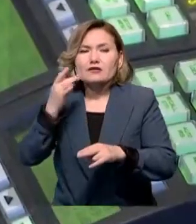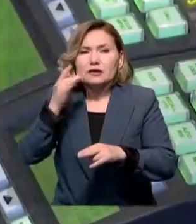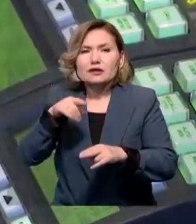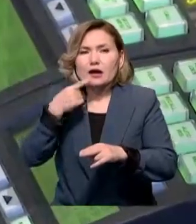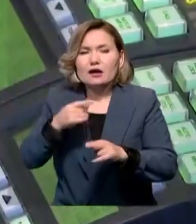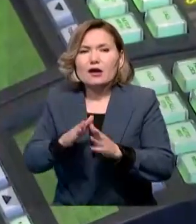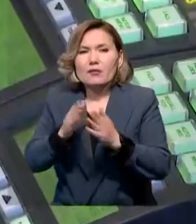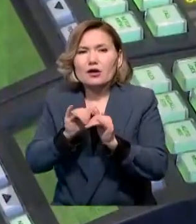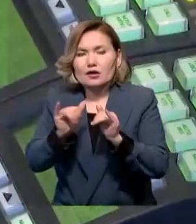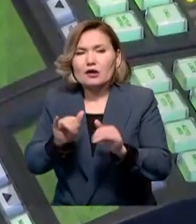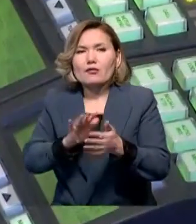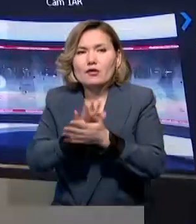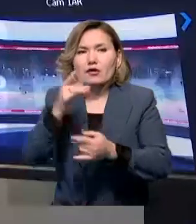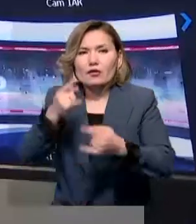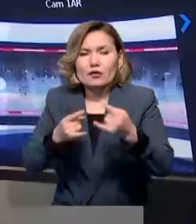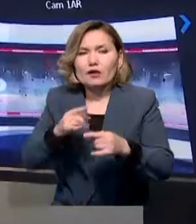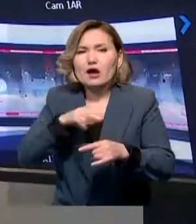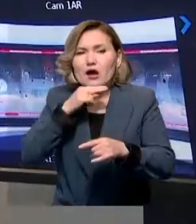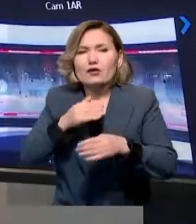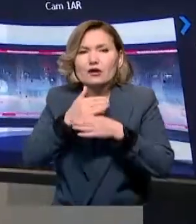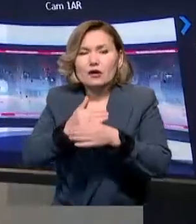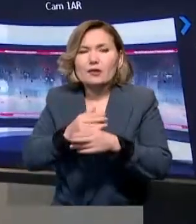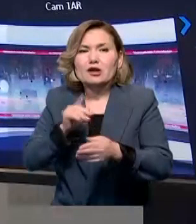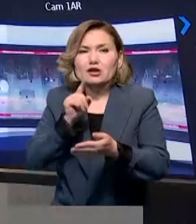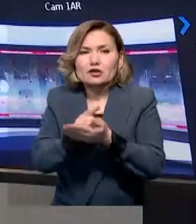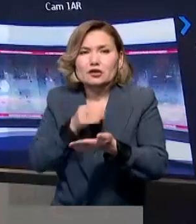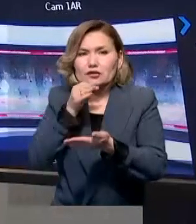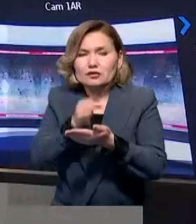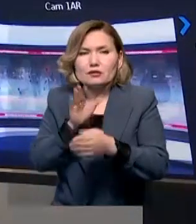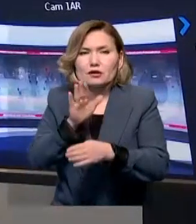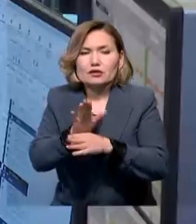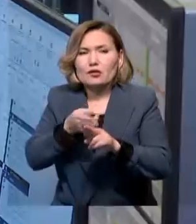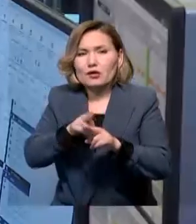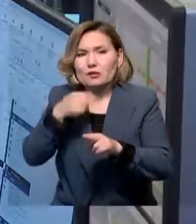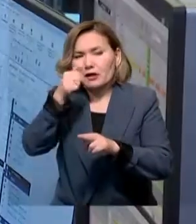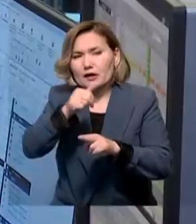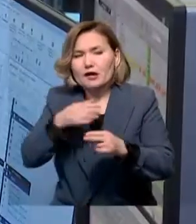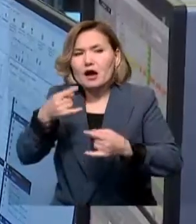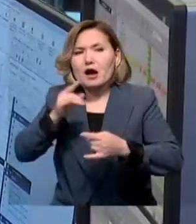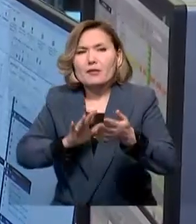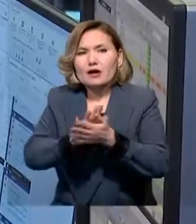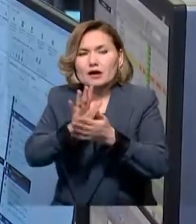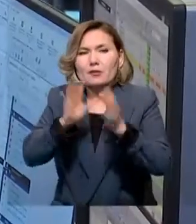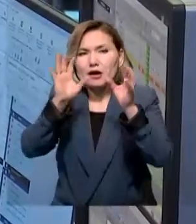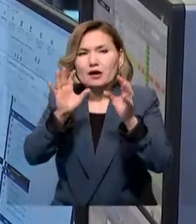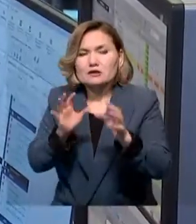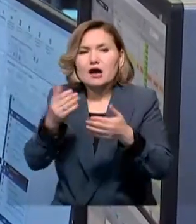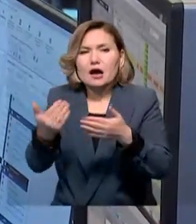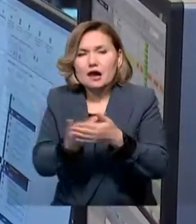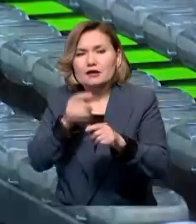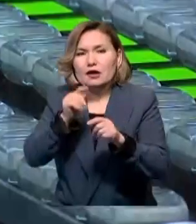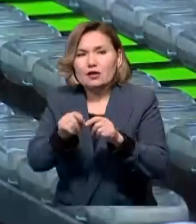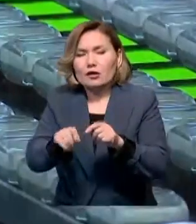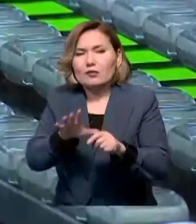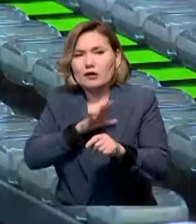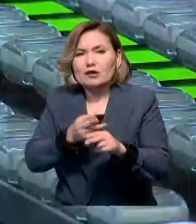бақ саласының дамуына ерекше мән беріп, жауаптыларға тиісті тапсырма жүктеген еді. Биыл масс медиа заң жобасы қайта қаралып, мәжілістің бірінші